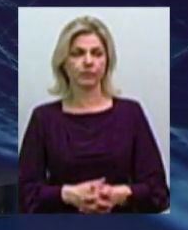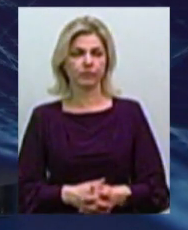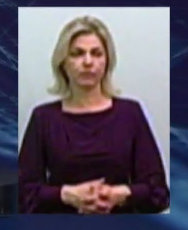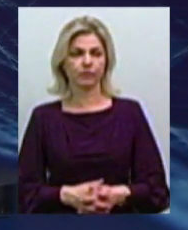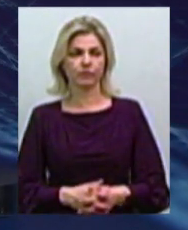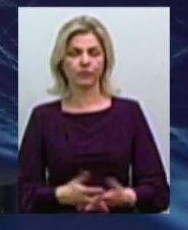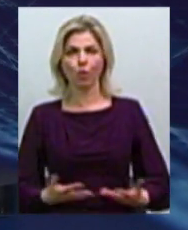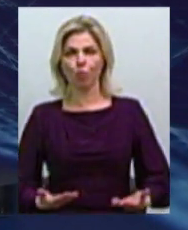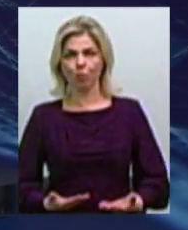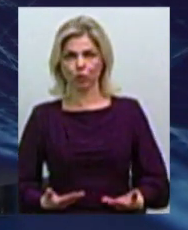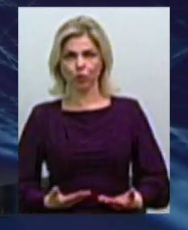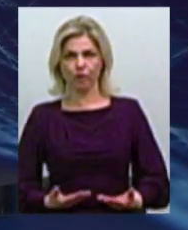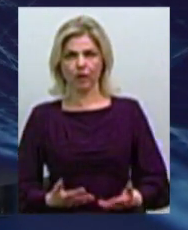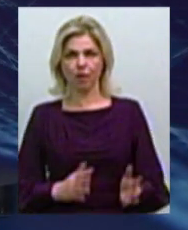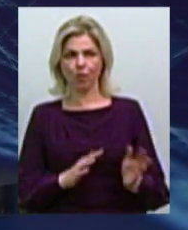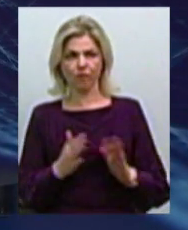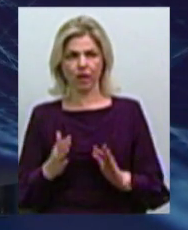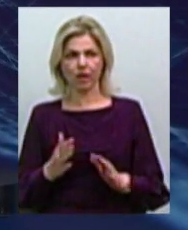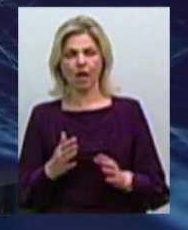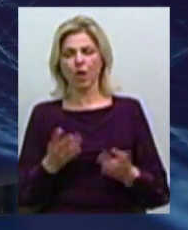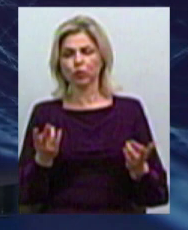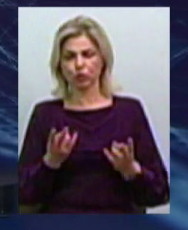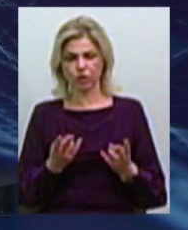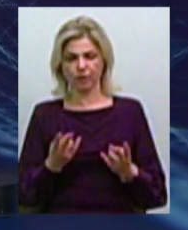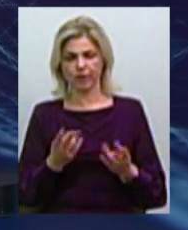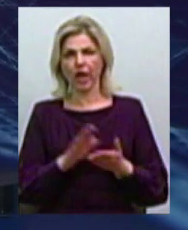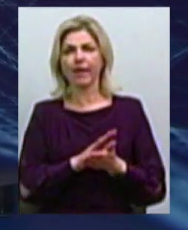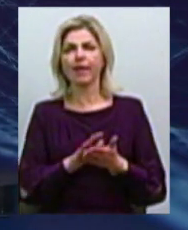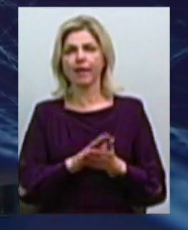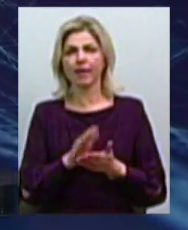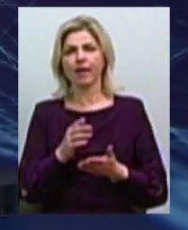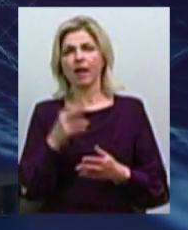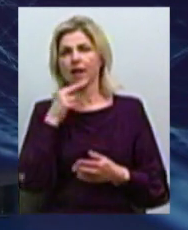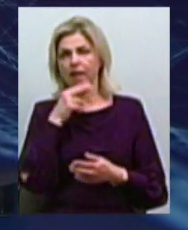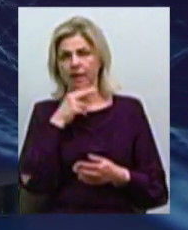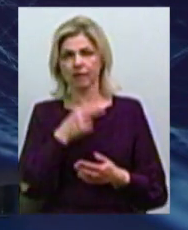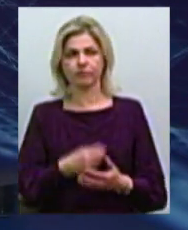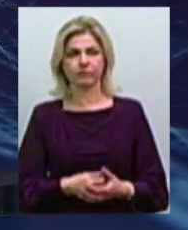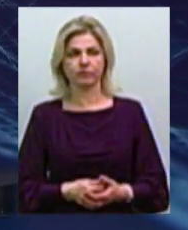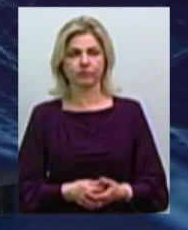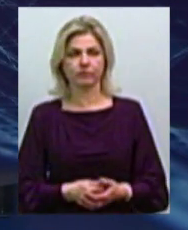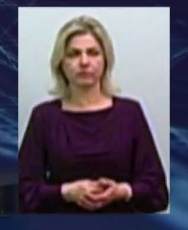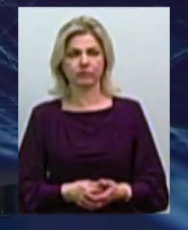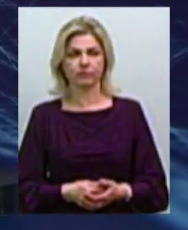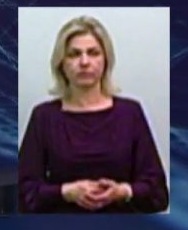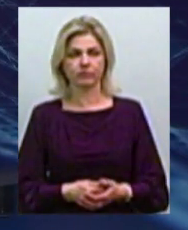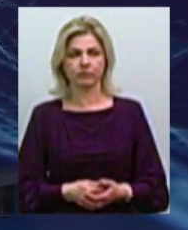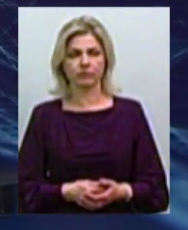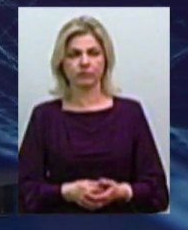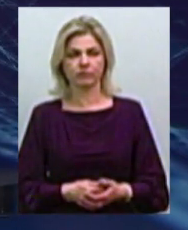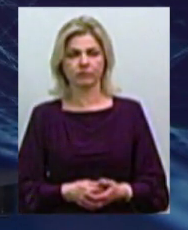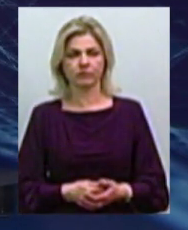побутові моменти – це засоби гігієни, це ліки. І передусім це